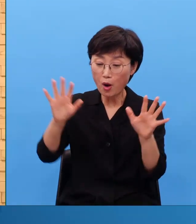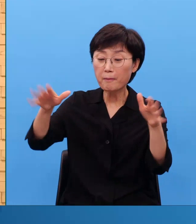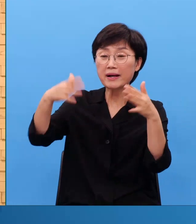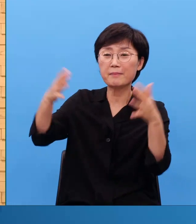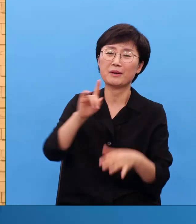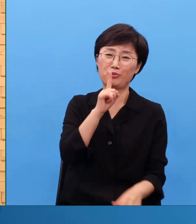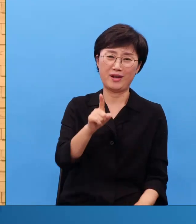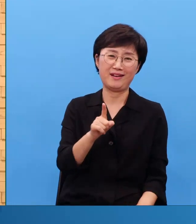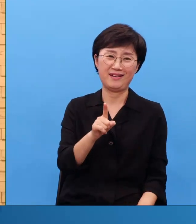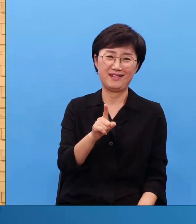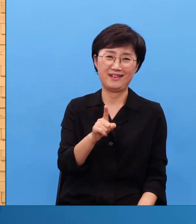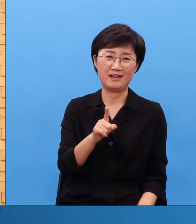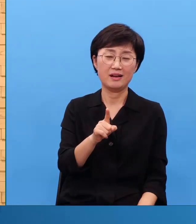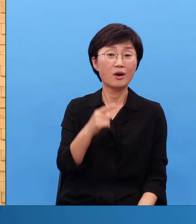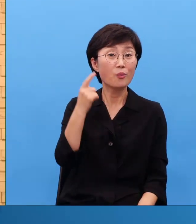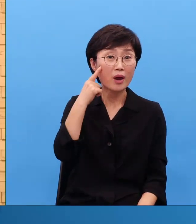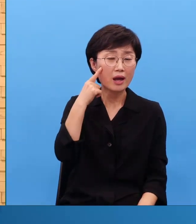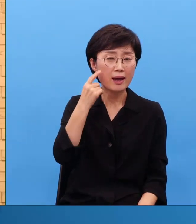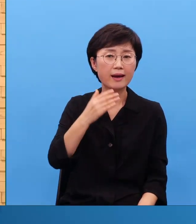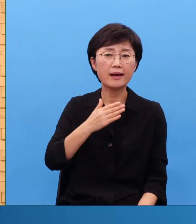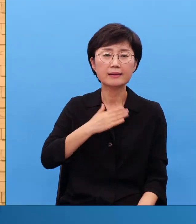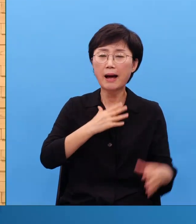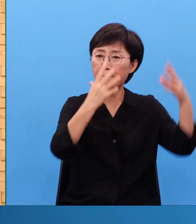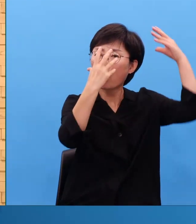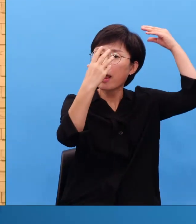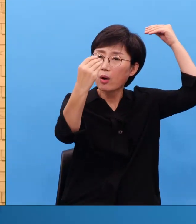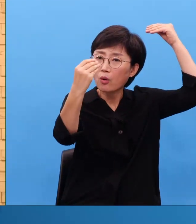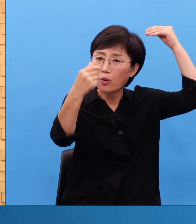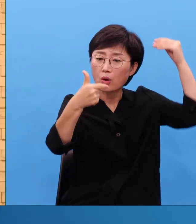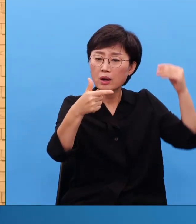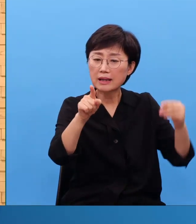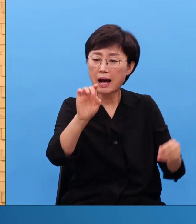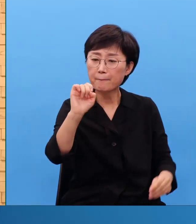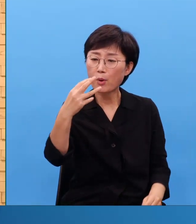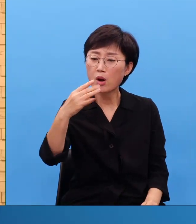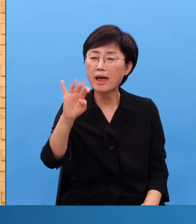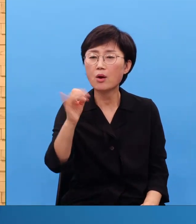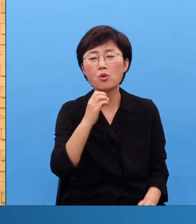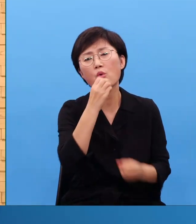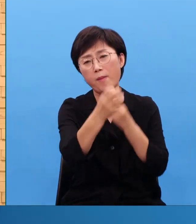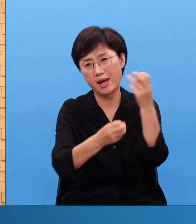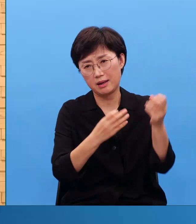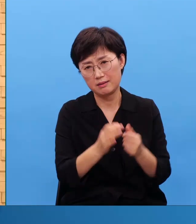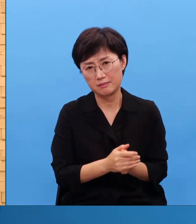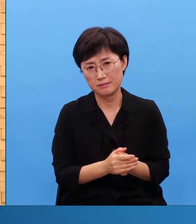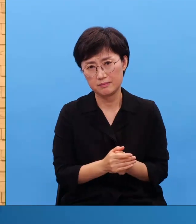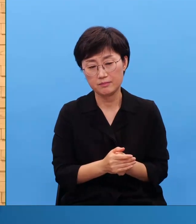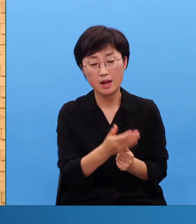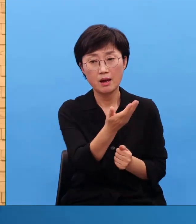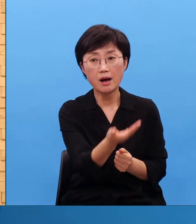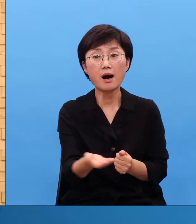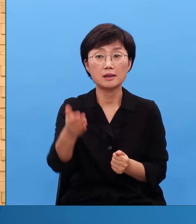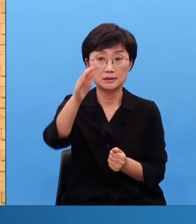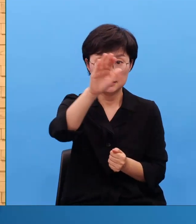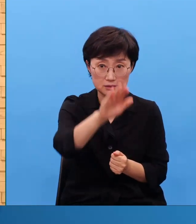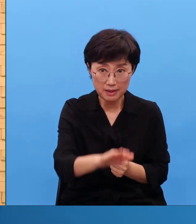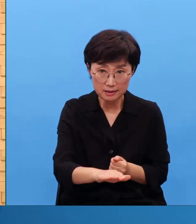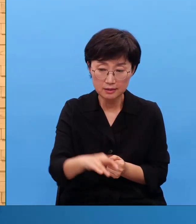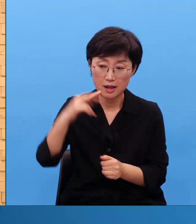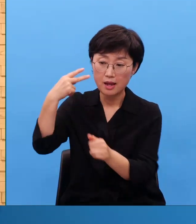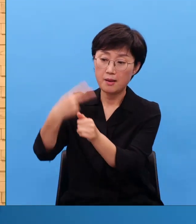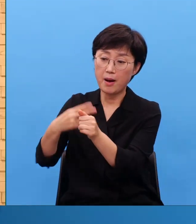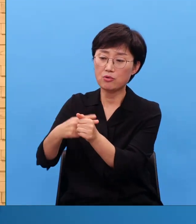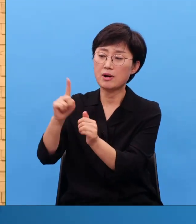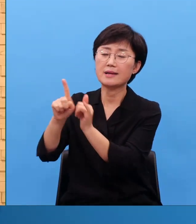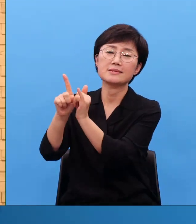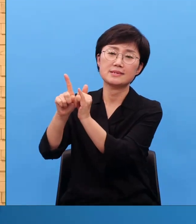this exasperation 그게 뭔 the size 영웅입니까? of people. How is he a hero? 이 바울 한 명이요 14권의 서신을 남기고